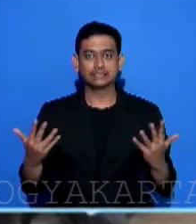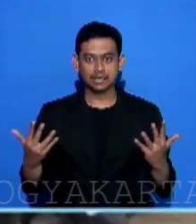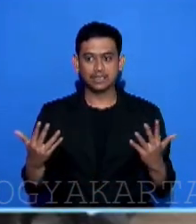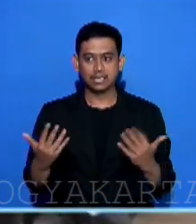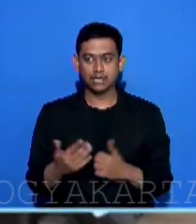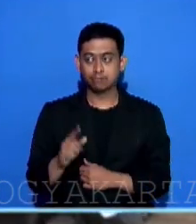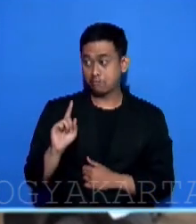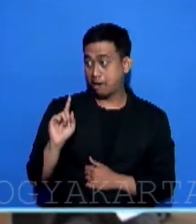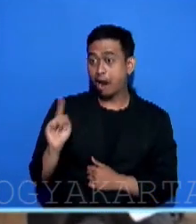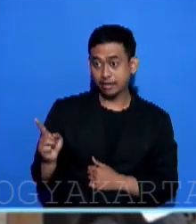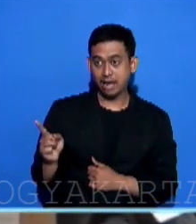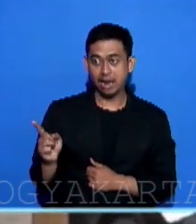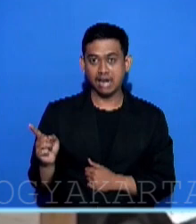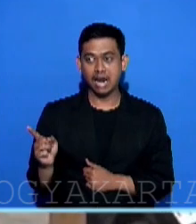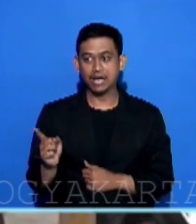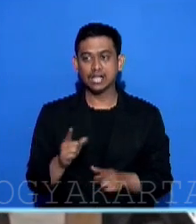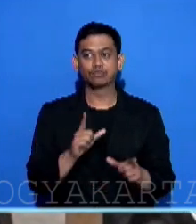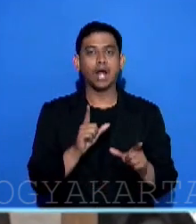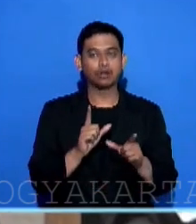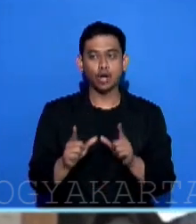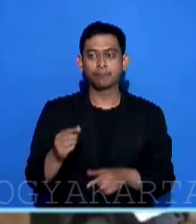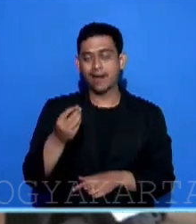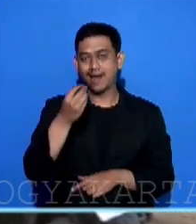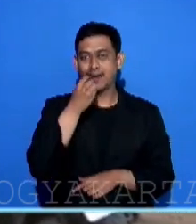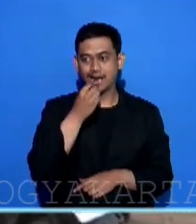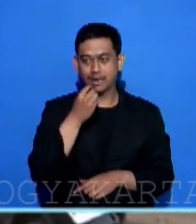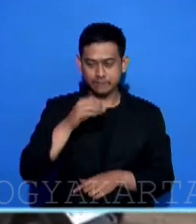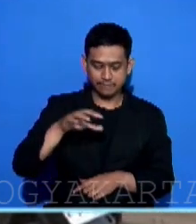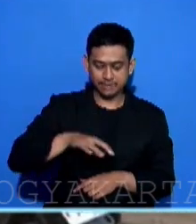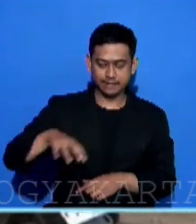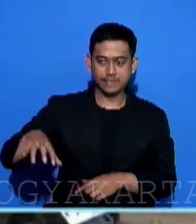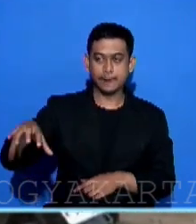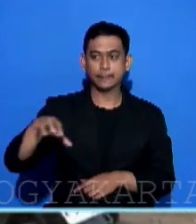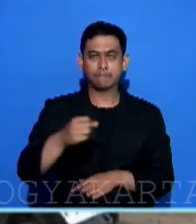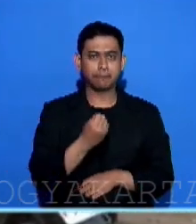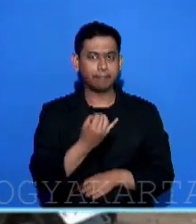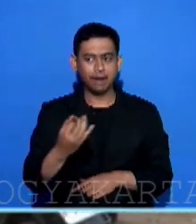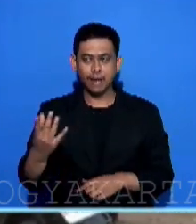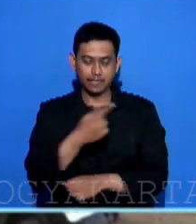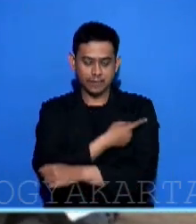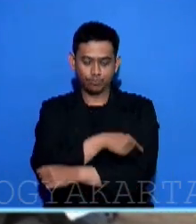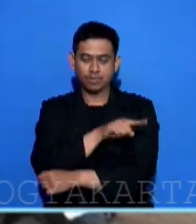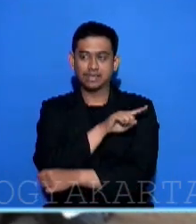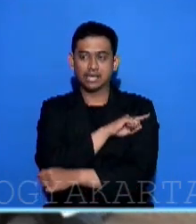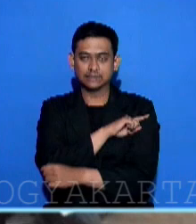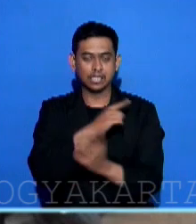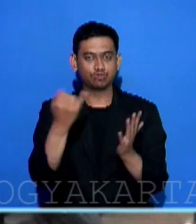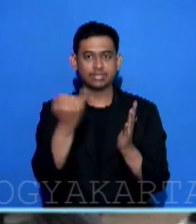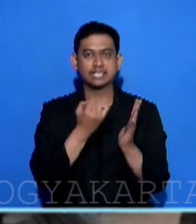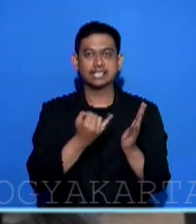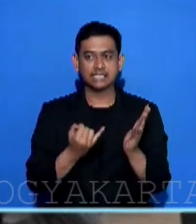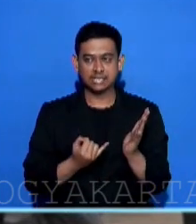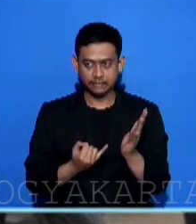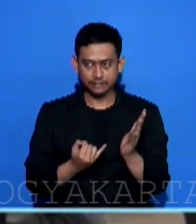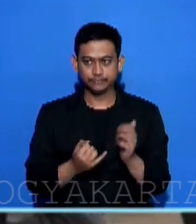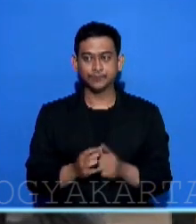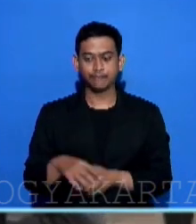adanya warung-warung kuliner dan juga stand-stand jualan dan juga beberapa potensi seperti kerajinan tangan itu menjadi salah satu ee